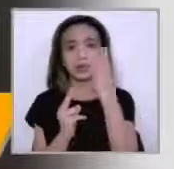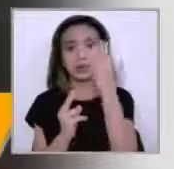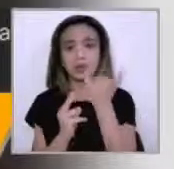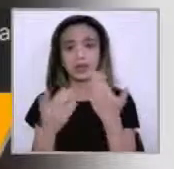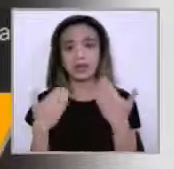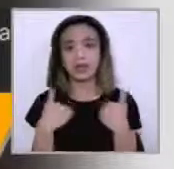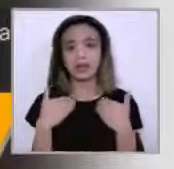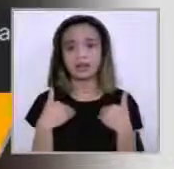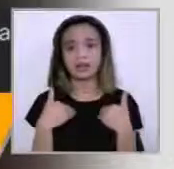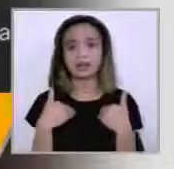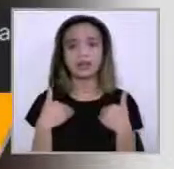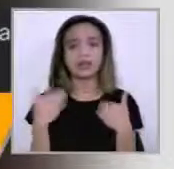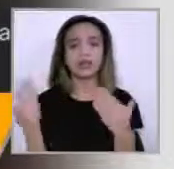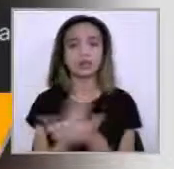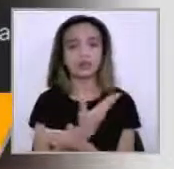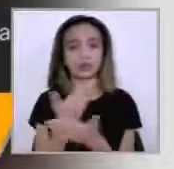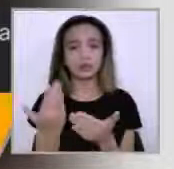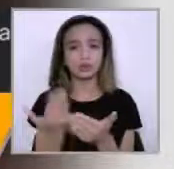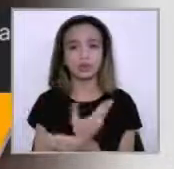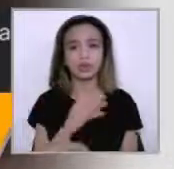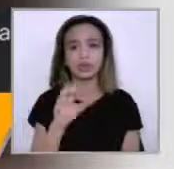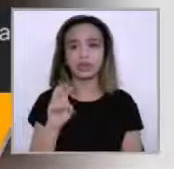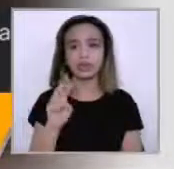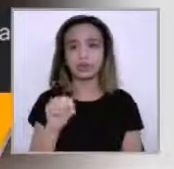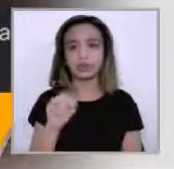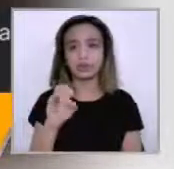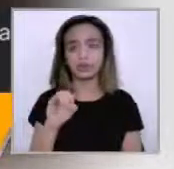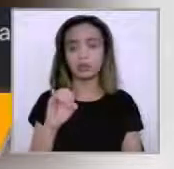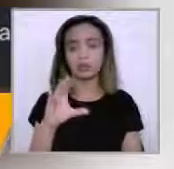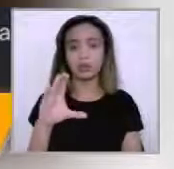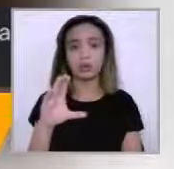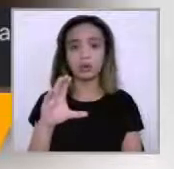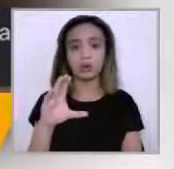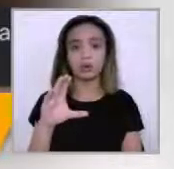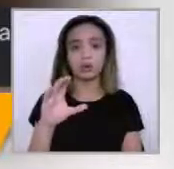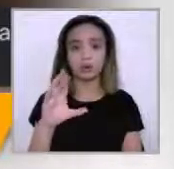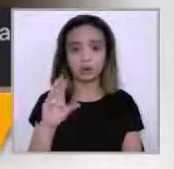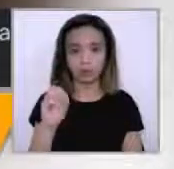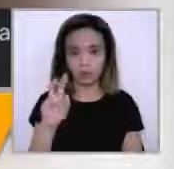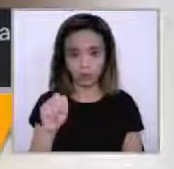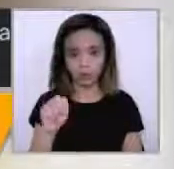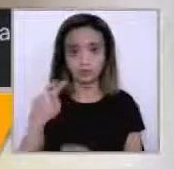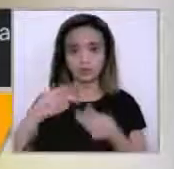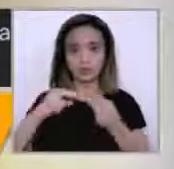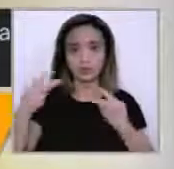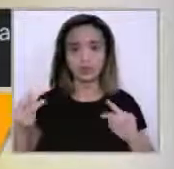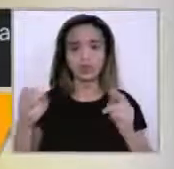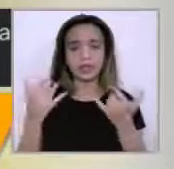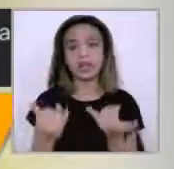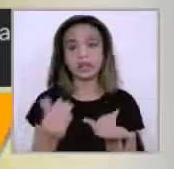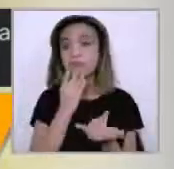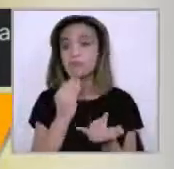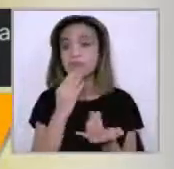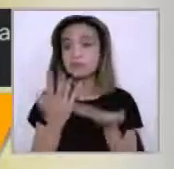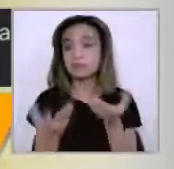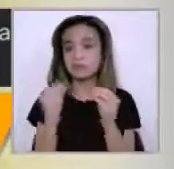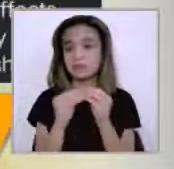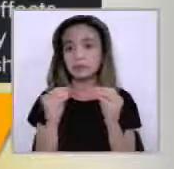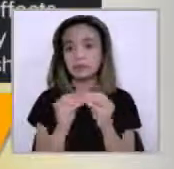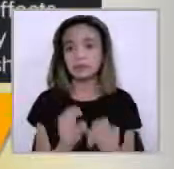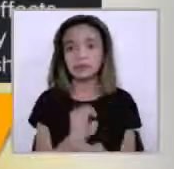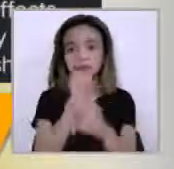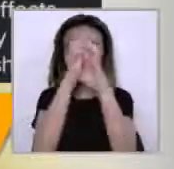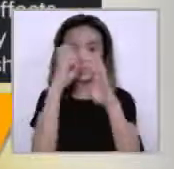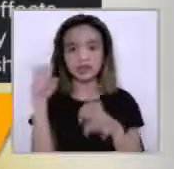Omicron variant, inaasahan ang maglalabas ang Israel ng mas mahigpit na travel restrictions. Natiyak na namang makakaapekto